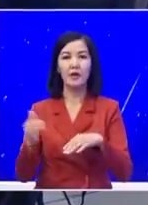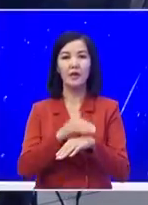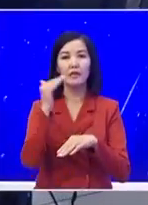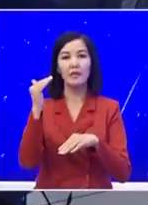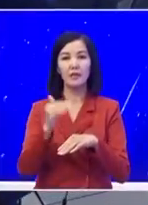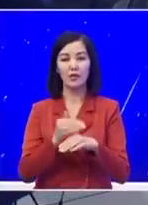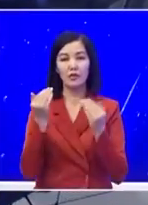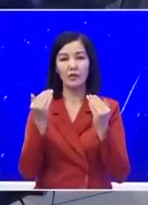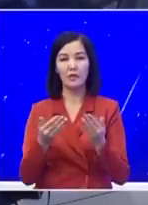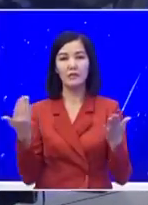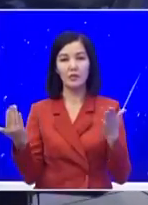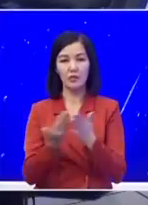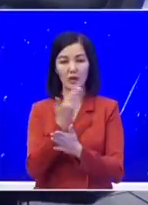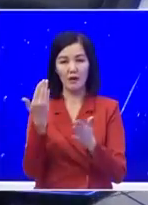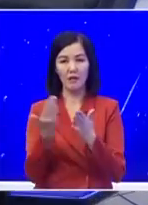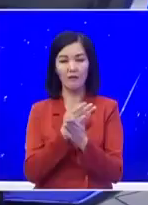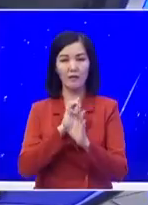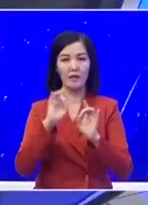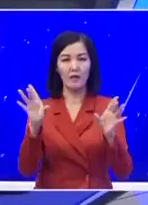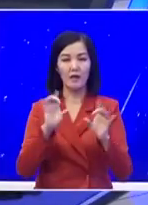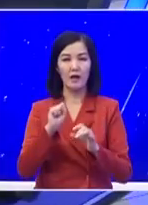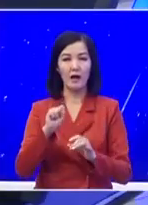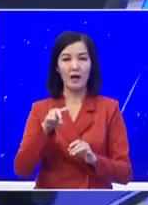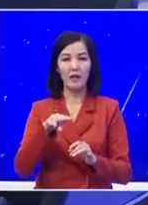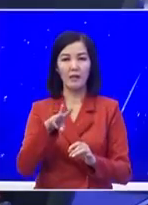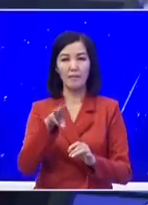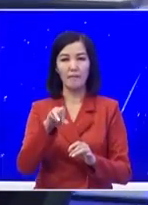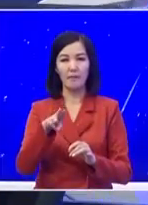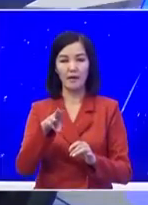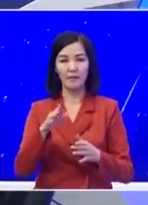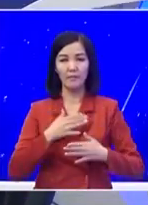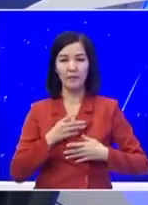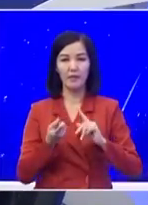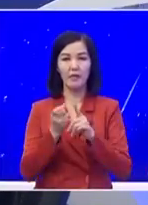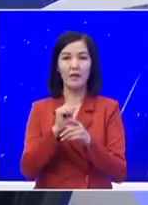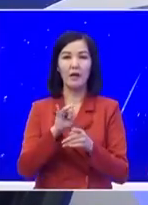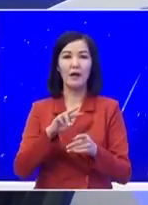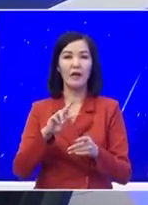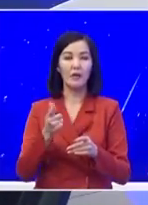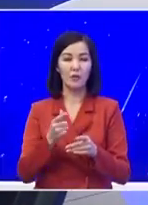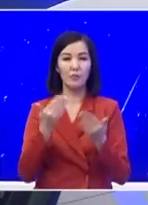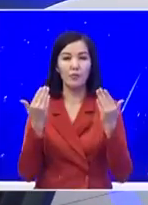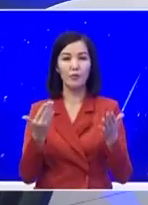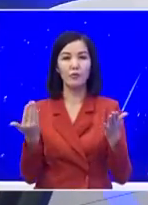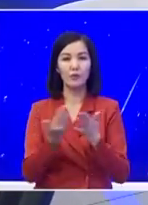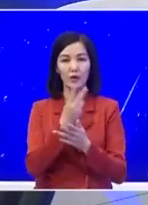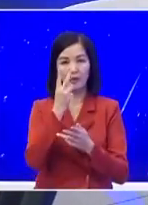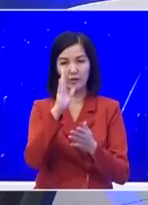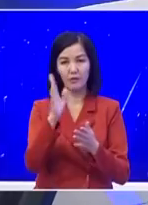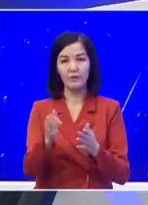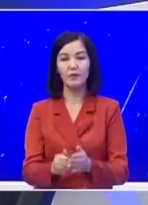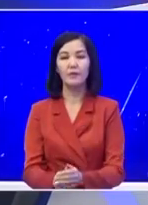Ассаламу алейкум, қадірменді көрермен, тікелей эфирде қорытынды жаңалықтар. Студияда Алмат Хамид, сурдо аудармада Айгүл Жұмашқызы. Бүгін